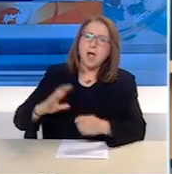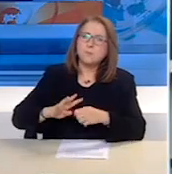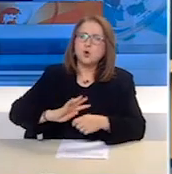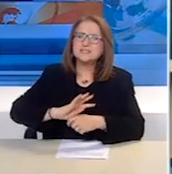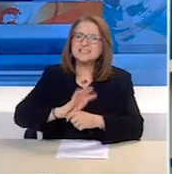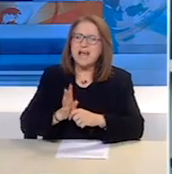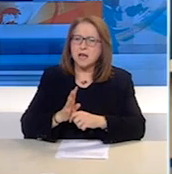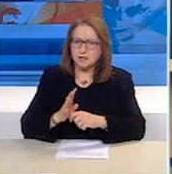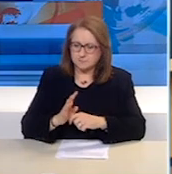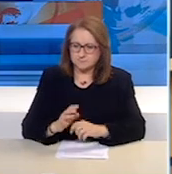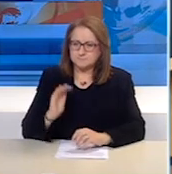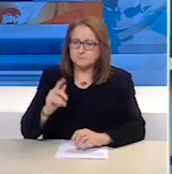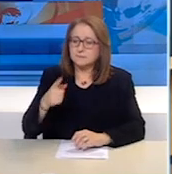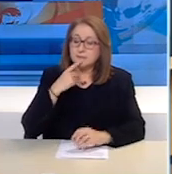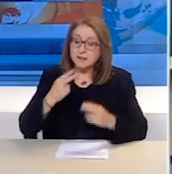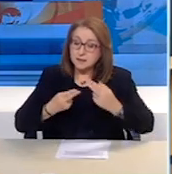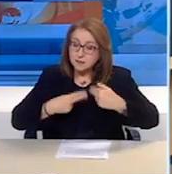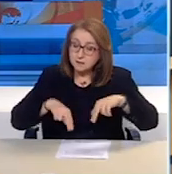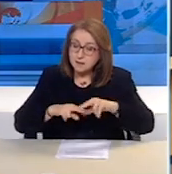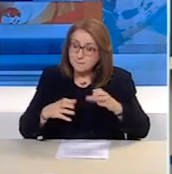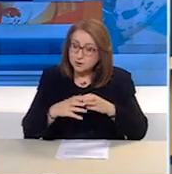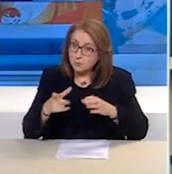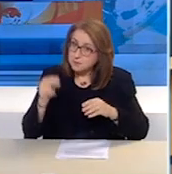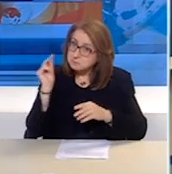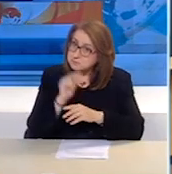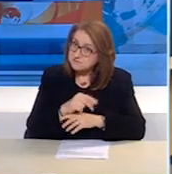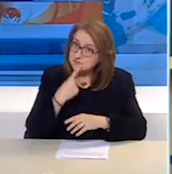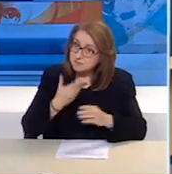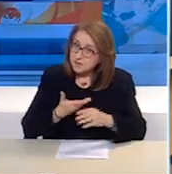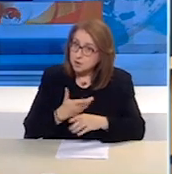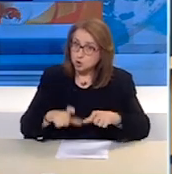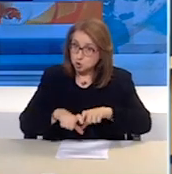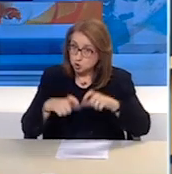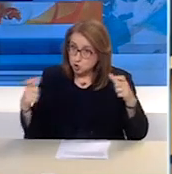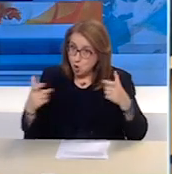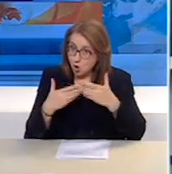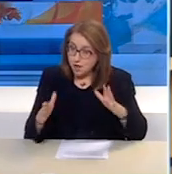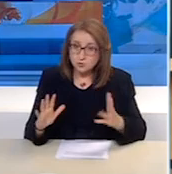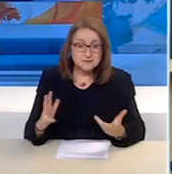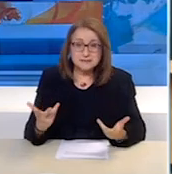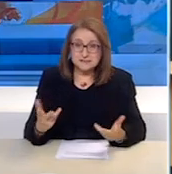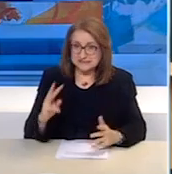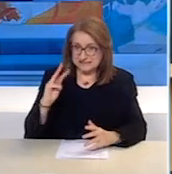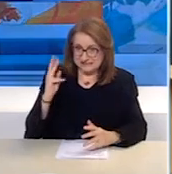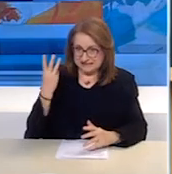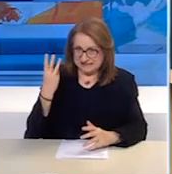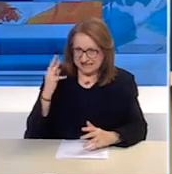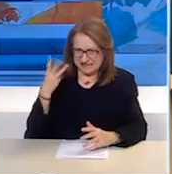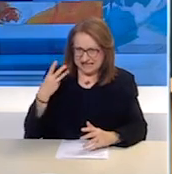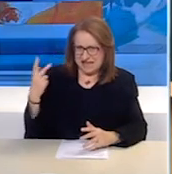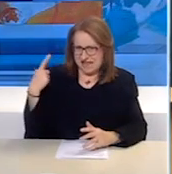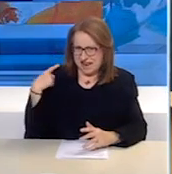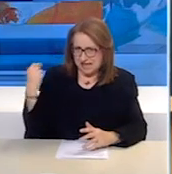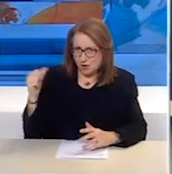πως η Επιτροπή ψήφισε και εισηγείται άνοιγμα σχολείων. Υπό ποιους όρους θα δοθεί προτεραιότητα στην τρίτη λυκείου? Πώς θα καταφέρετε